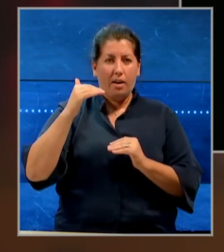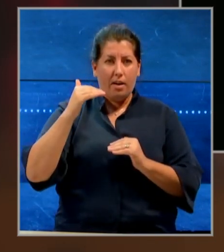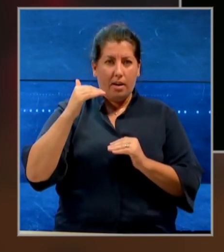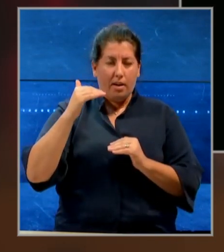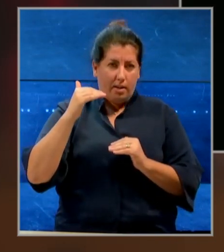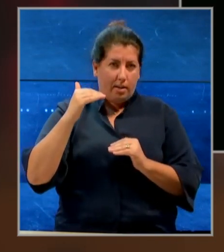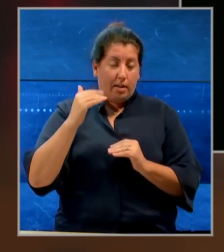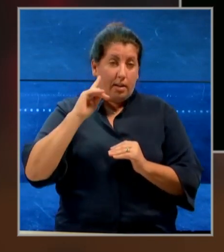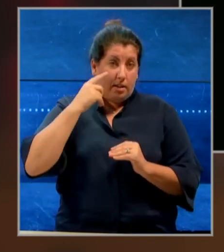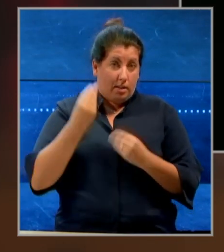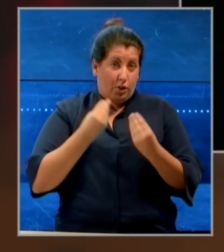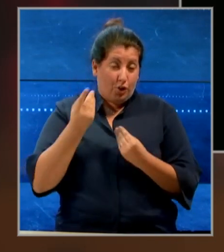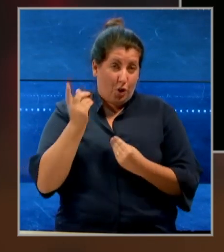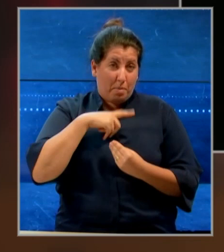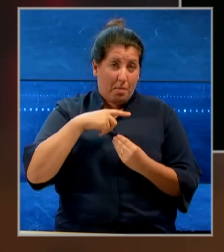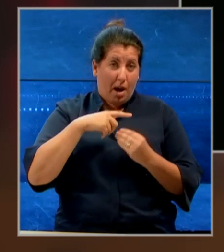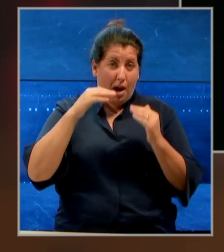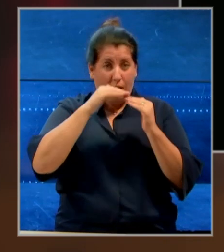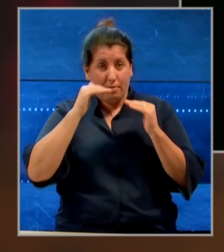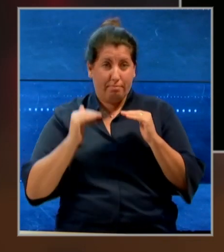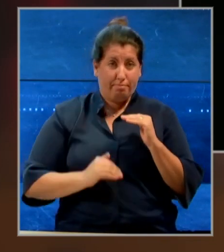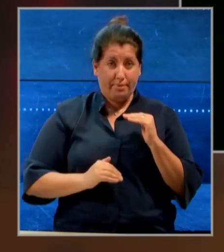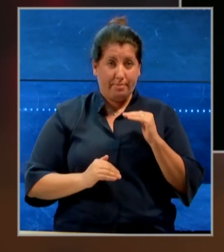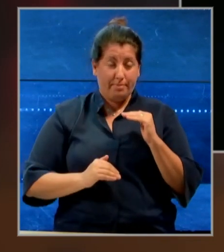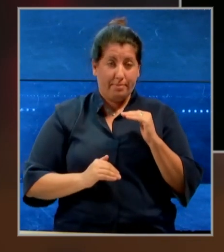sei partito. Quindi c'è consapevolezza